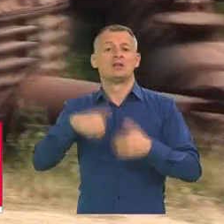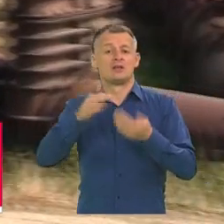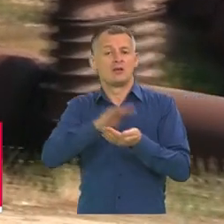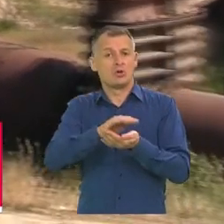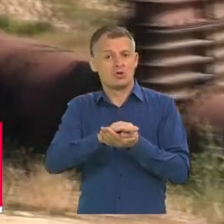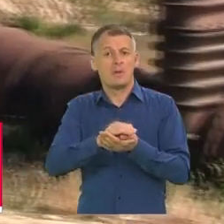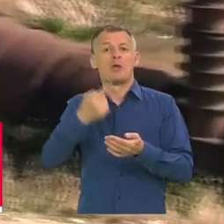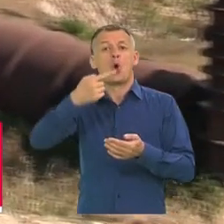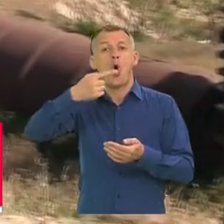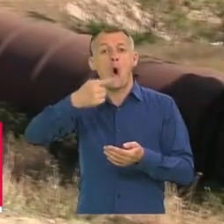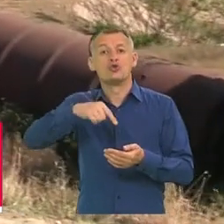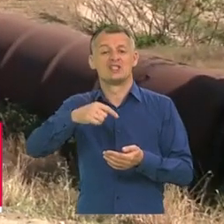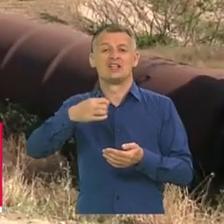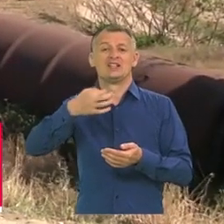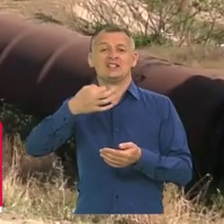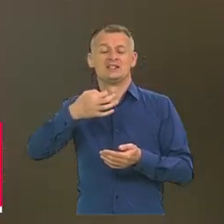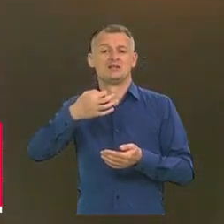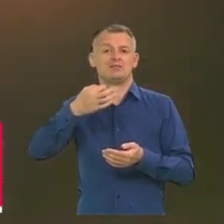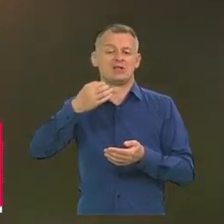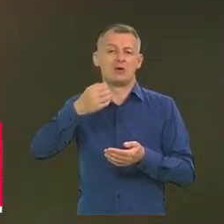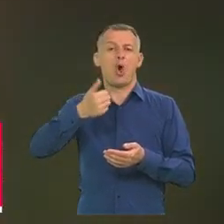aproape 110.000 de hectare de teren agricol.